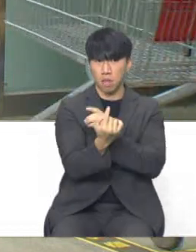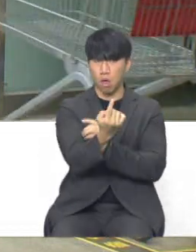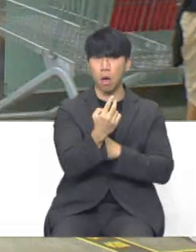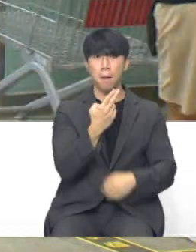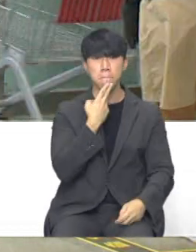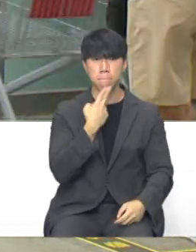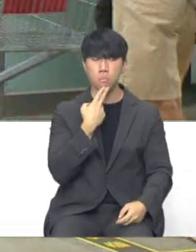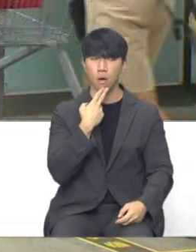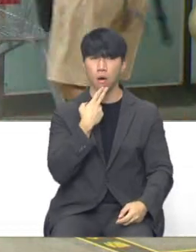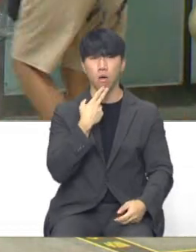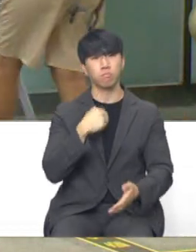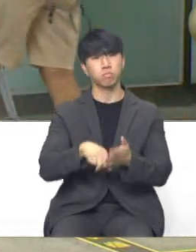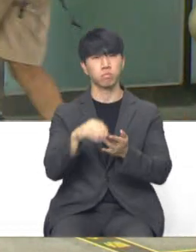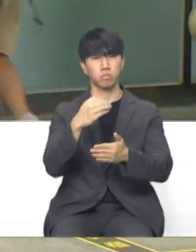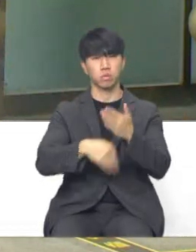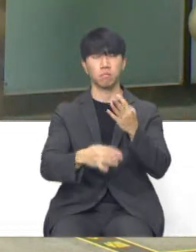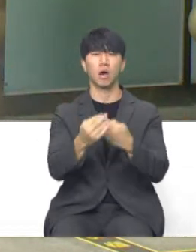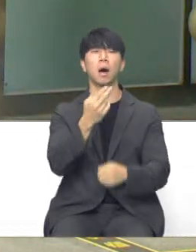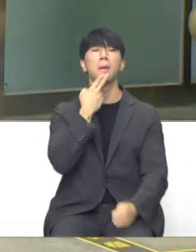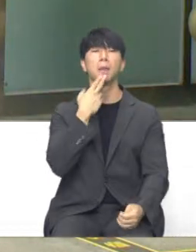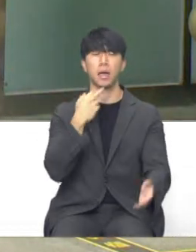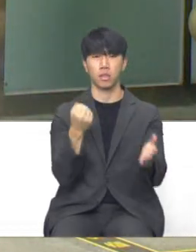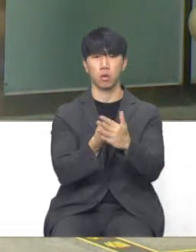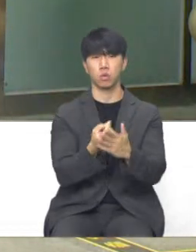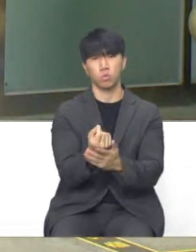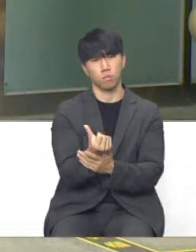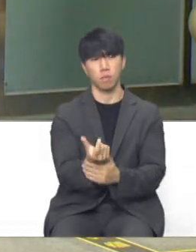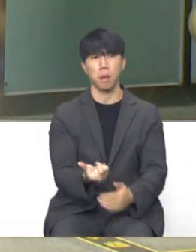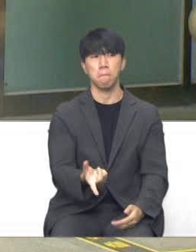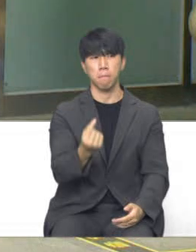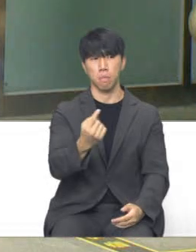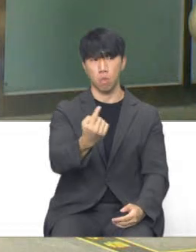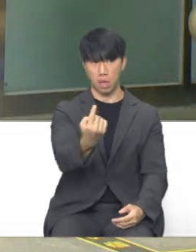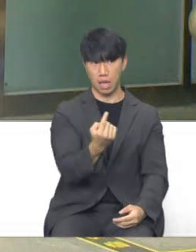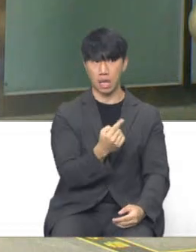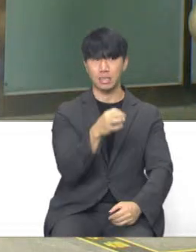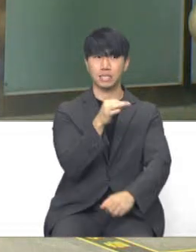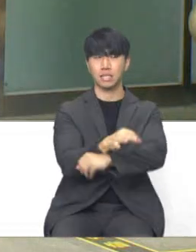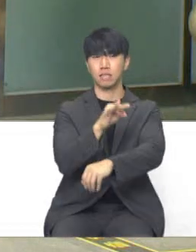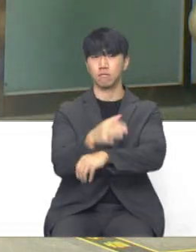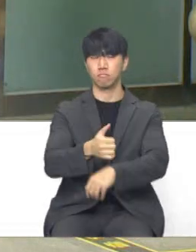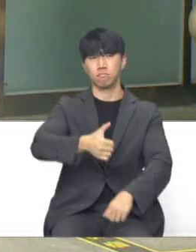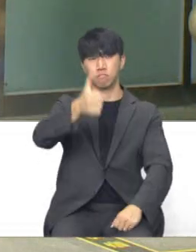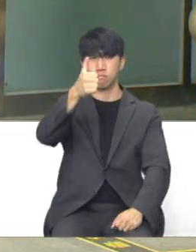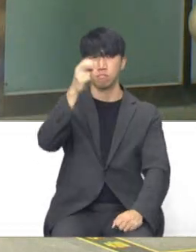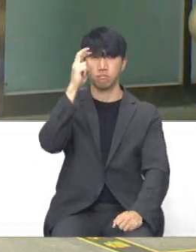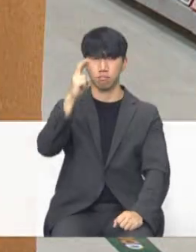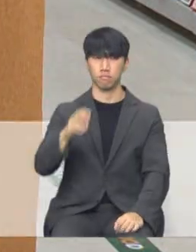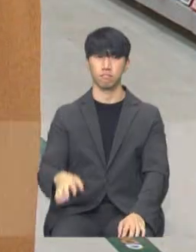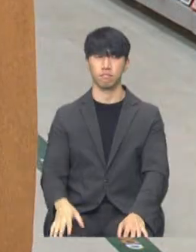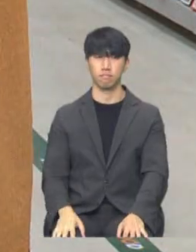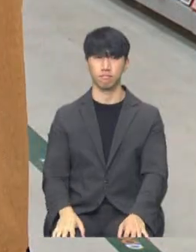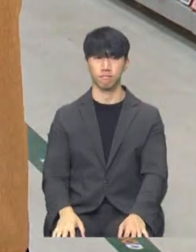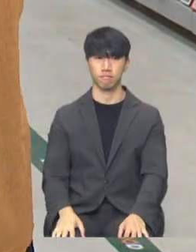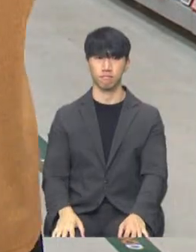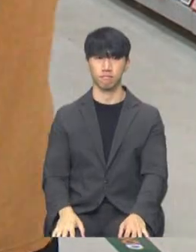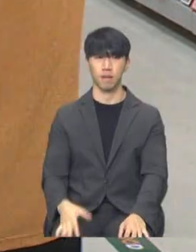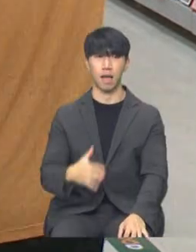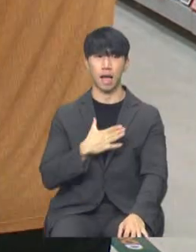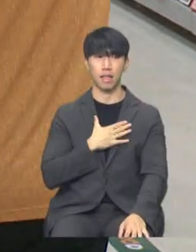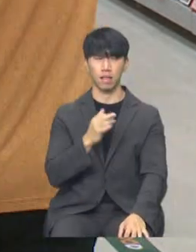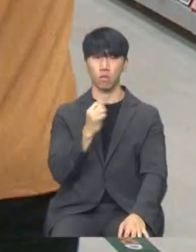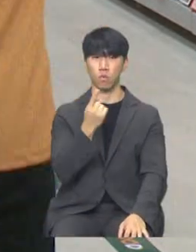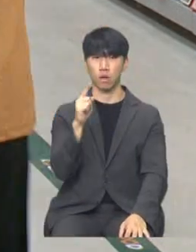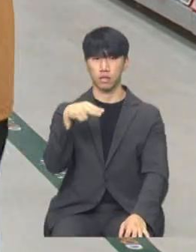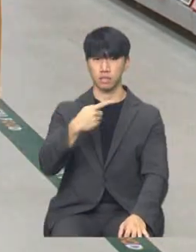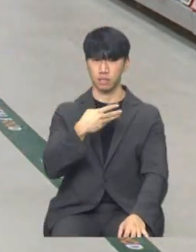물건이 조금 없습니다. 그래서 조금 일찍 오셔서 그거를 이제 구매를 하시는 게 더 좋으시고요. 안산